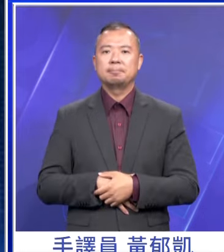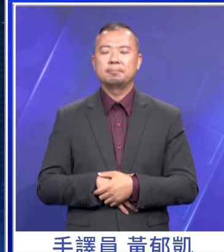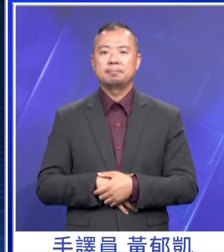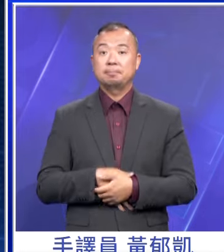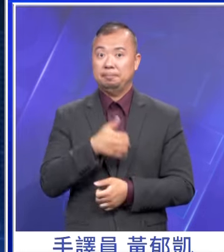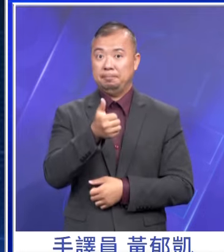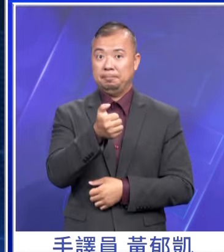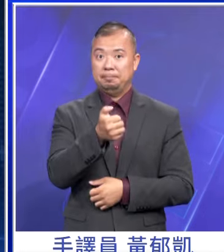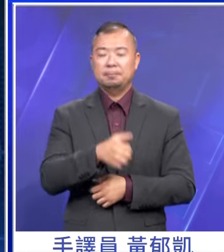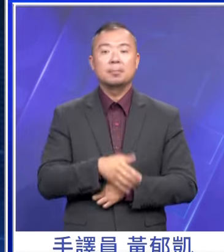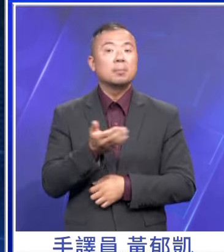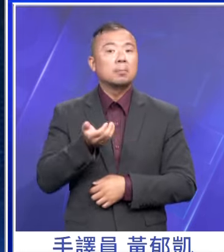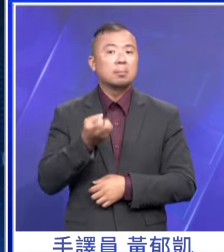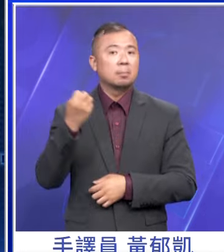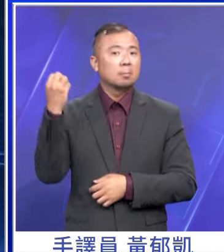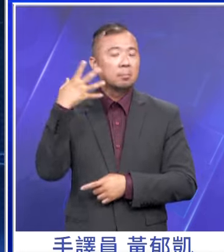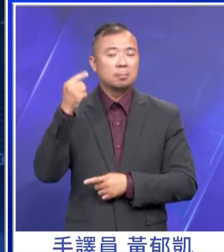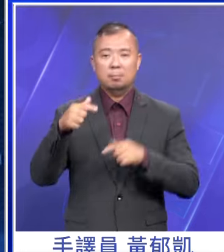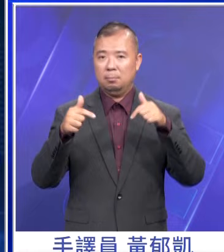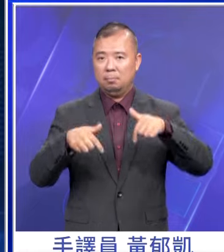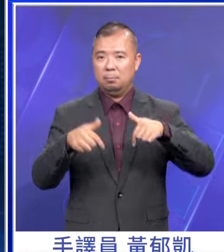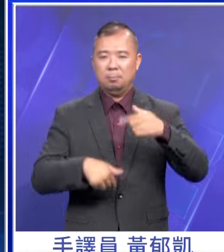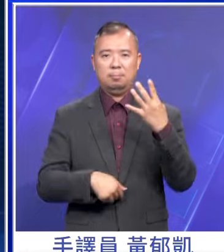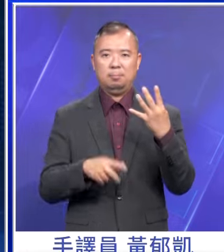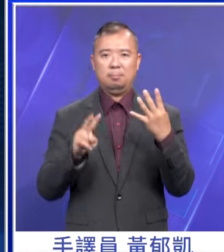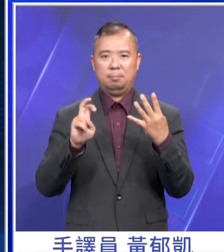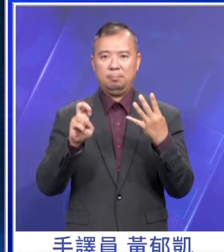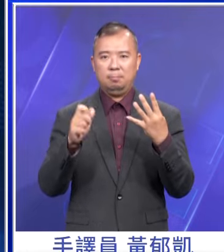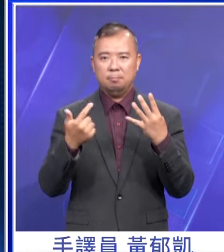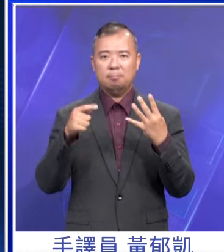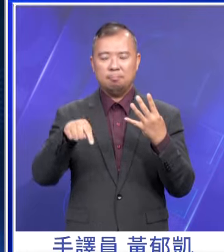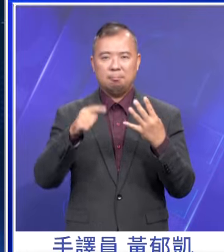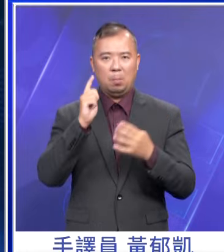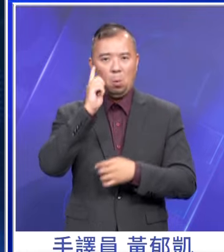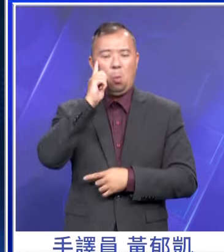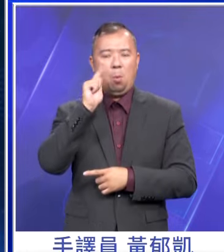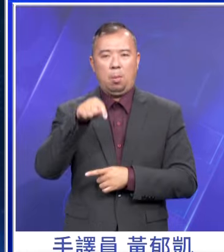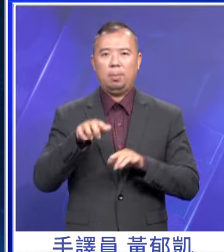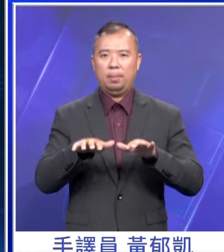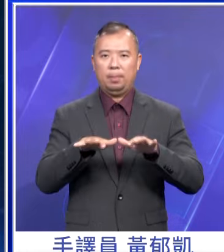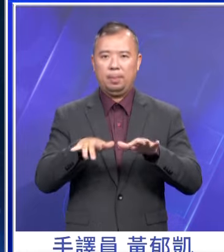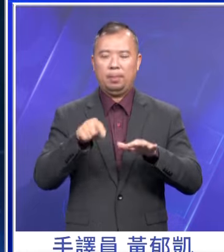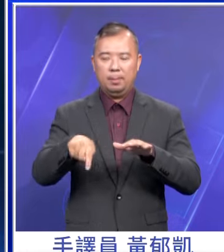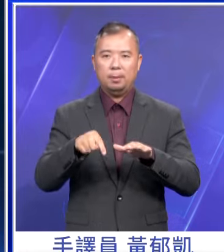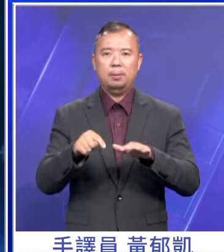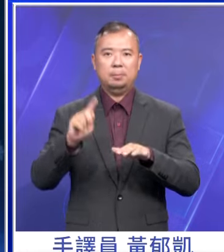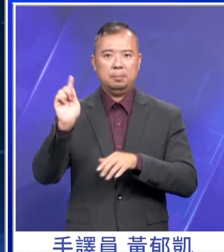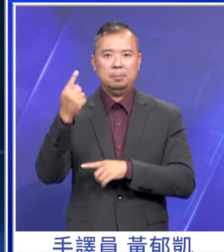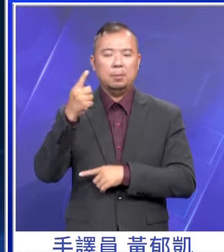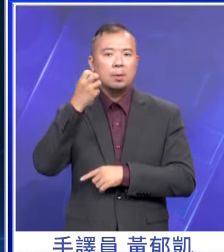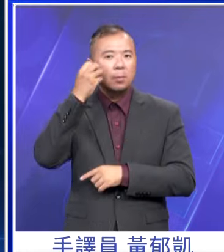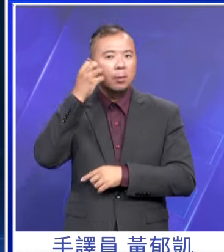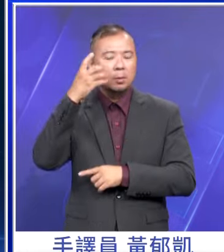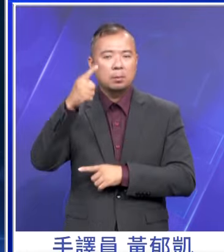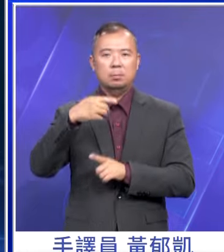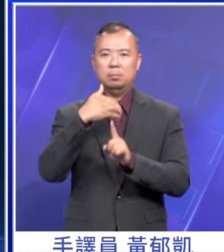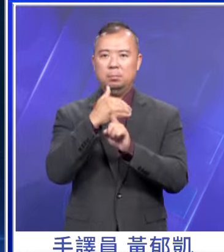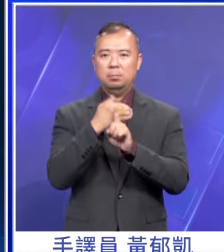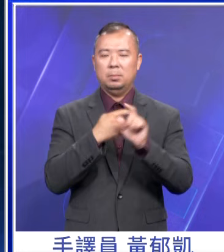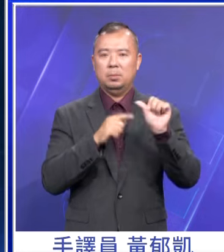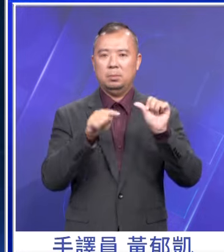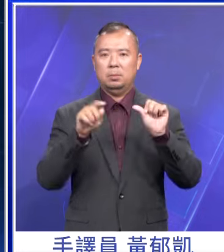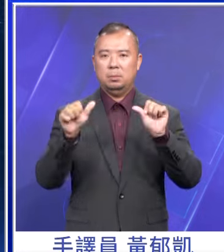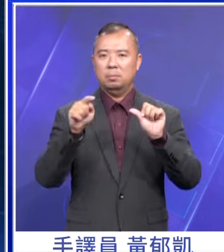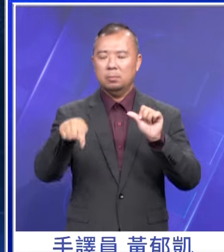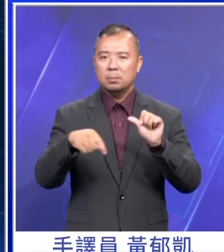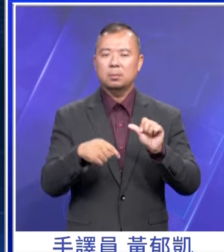好，谢谢少云。刚刚我们听到了，在下午的4:26发生一起有感地震，震央是在花莲，规模有5.5。那目前台铁